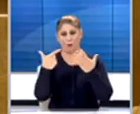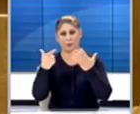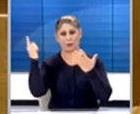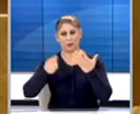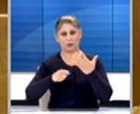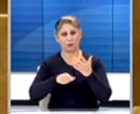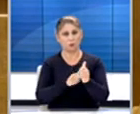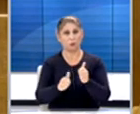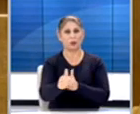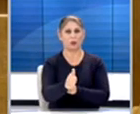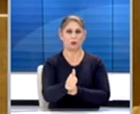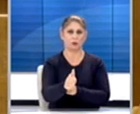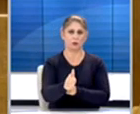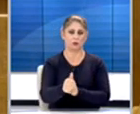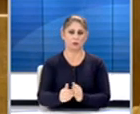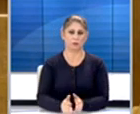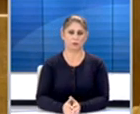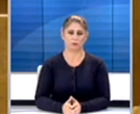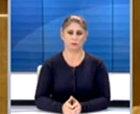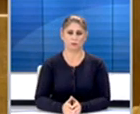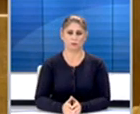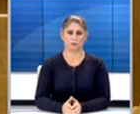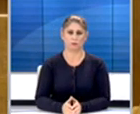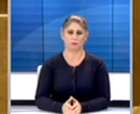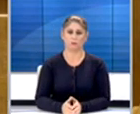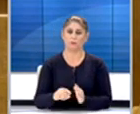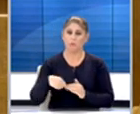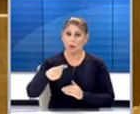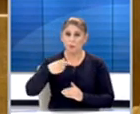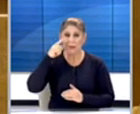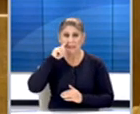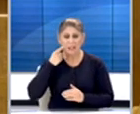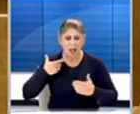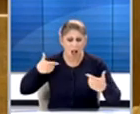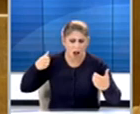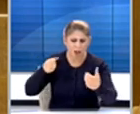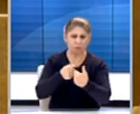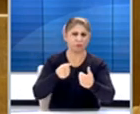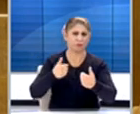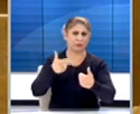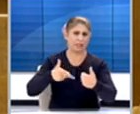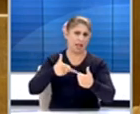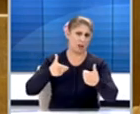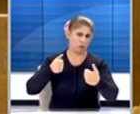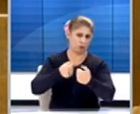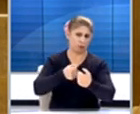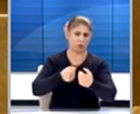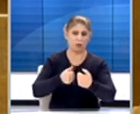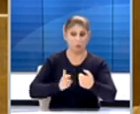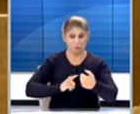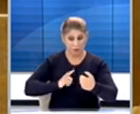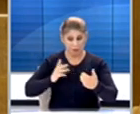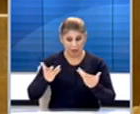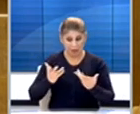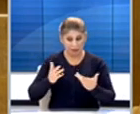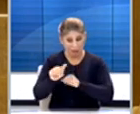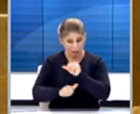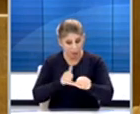είναι οι προτεραιότητές σας. Και μάλιστα μετά την τραγωδία που θα περίμενε κανείς να υπάρξει μια